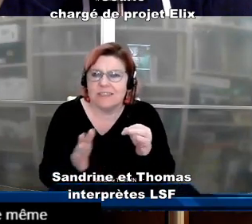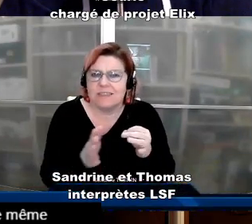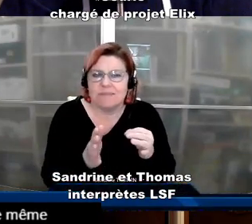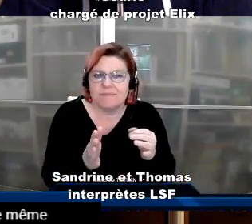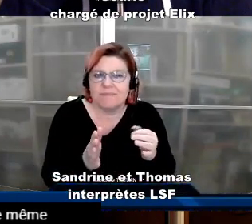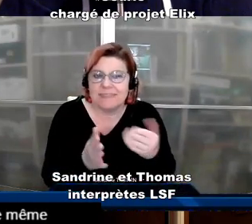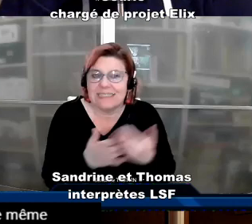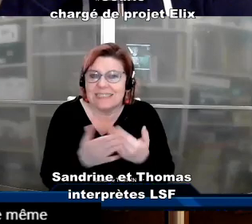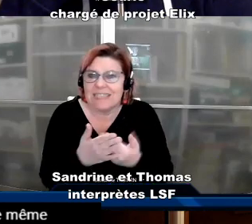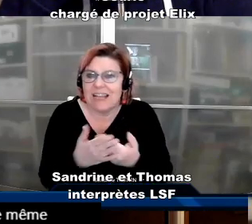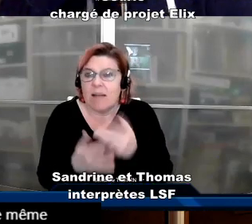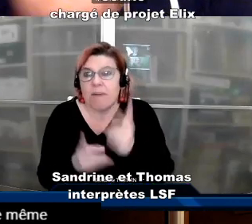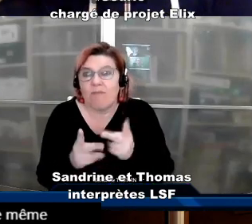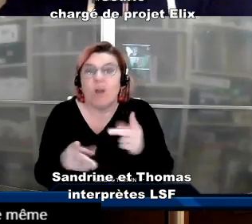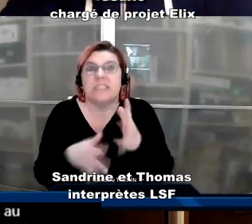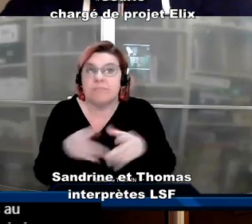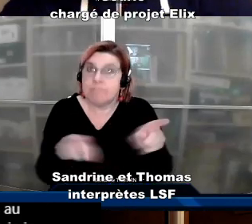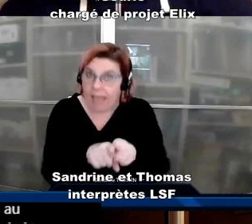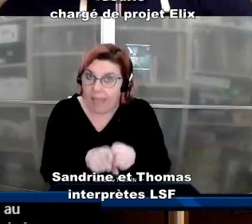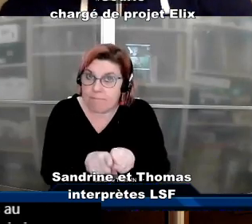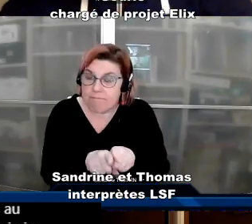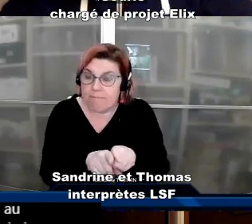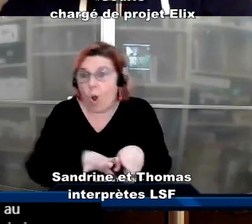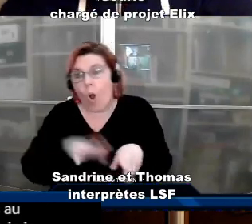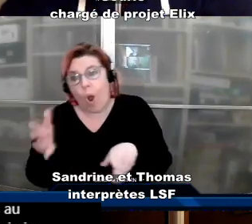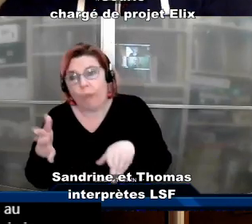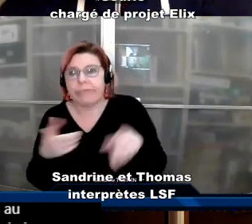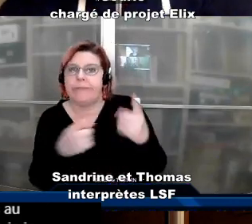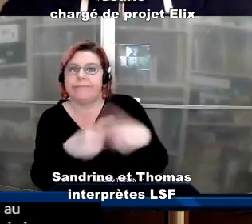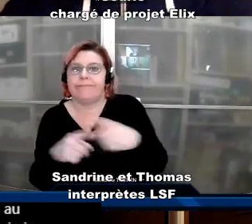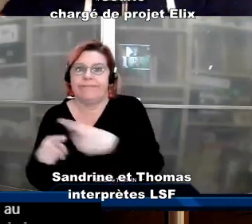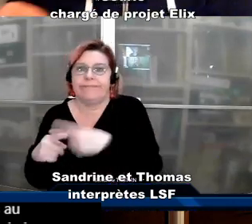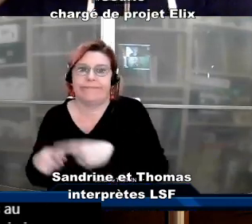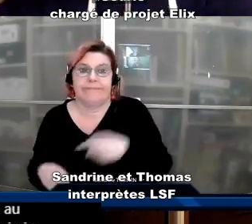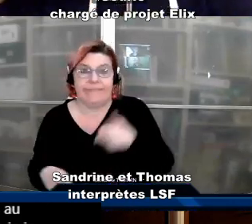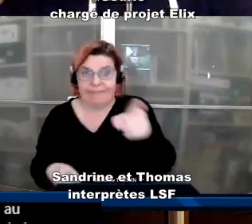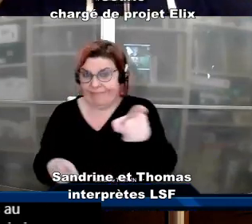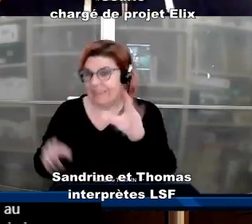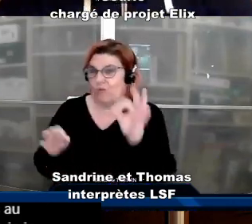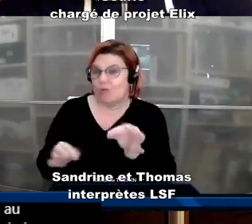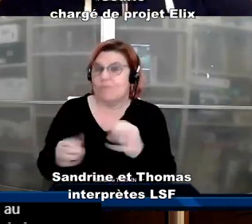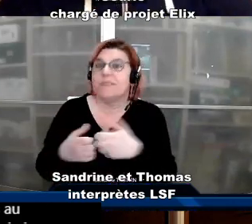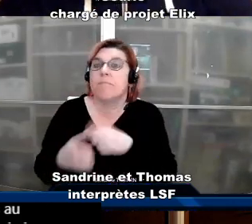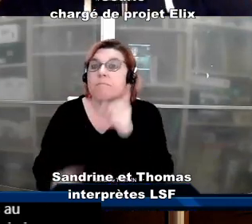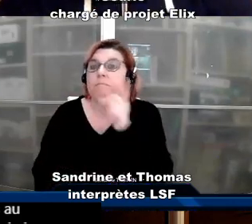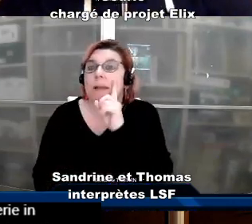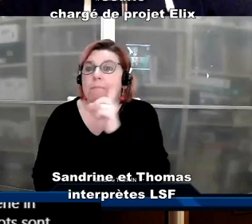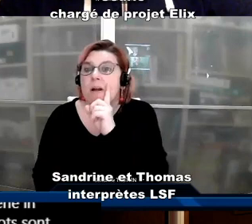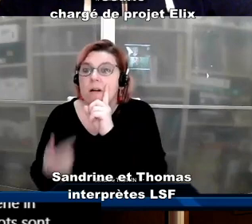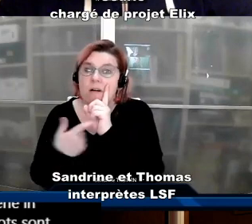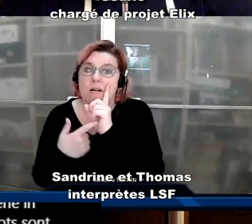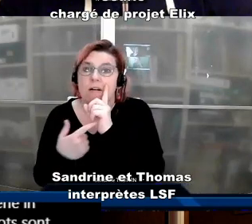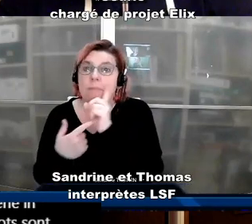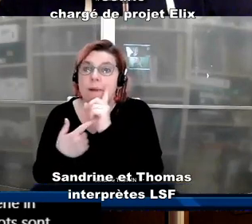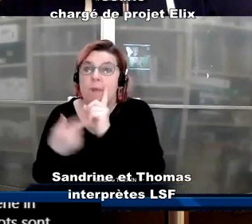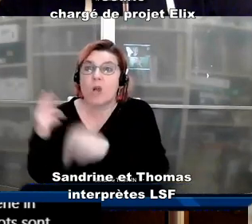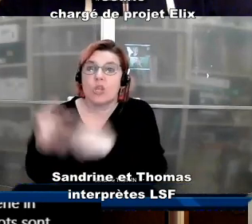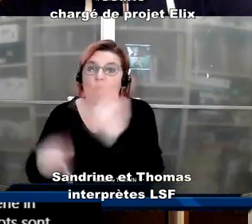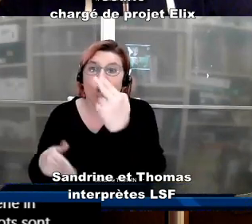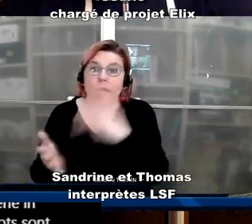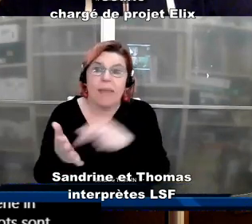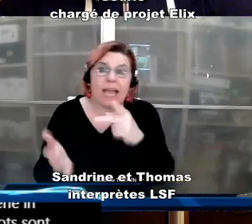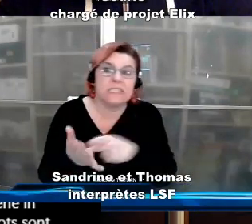certains signes c'était pareil et d'autres c'était différent. Exactement, le signe maman il est différent dans le nord qu'à Paris,